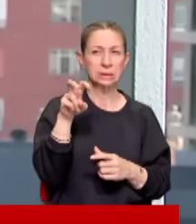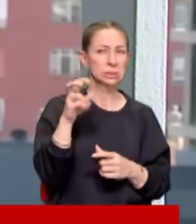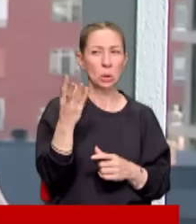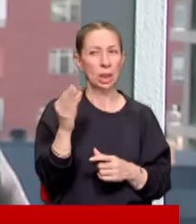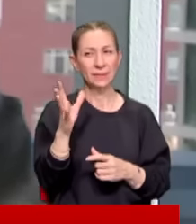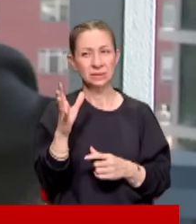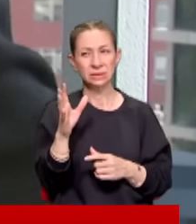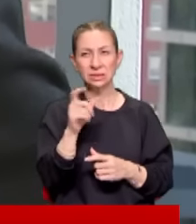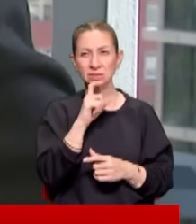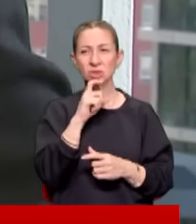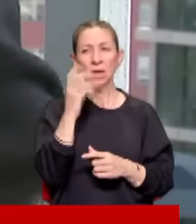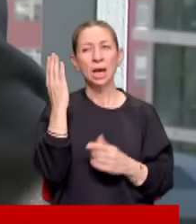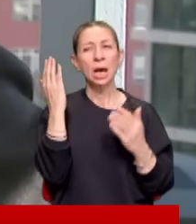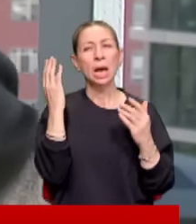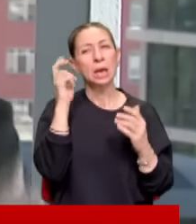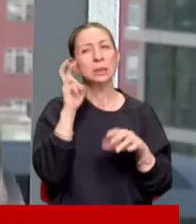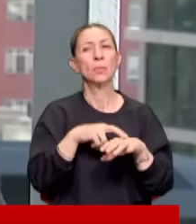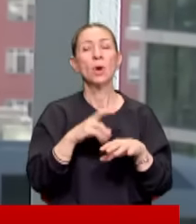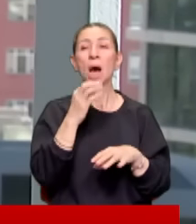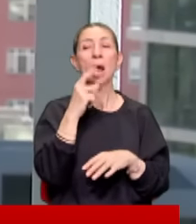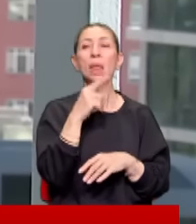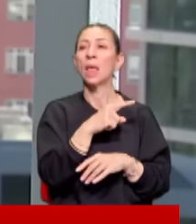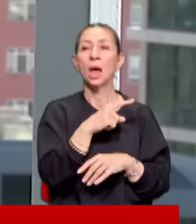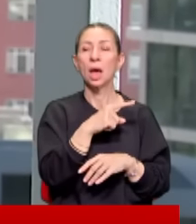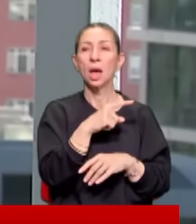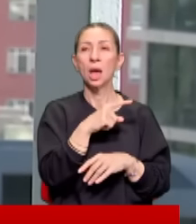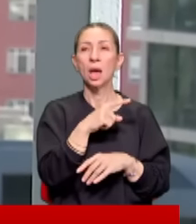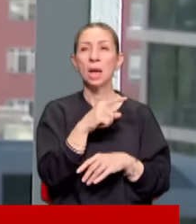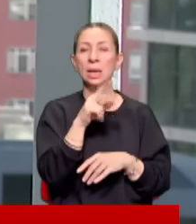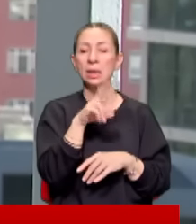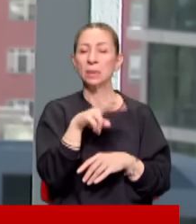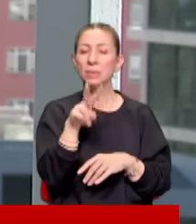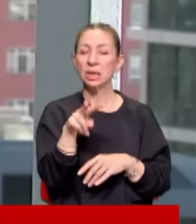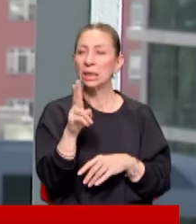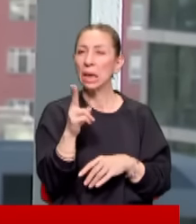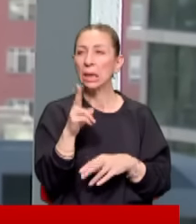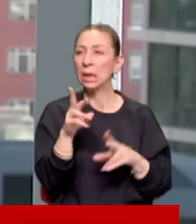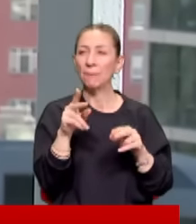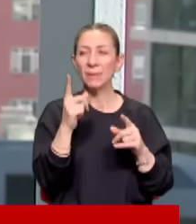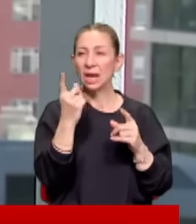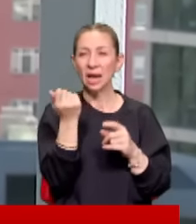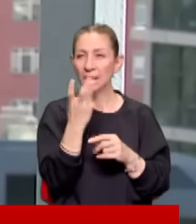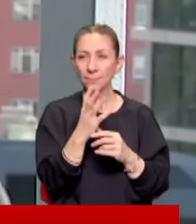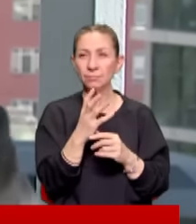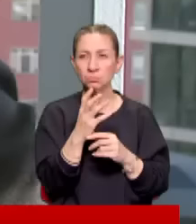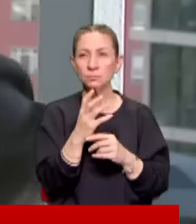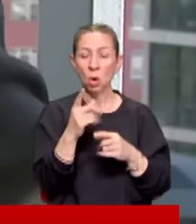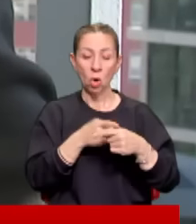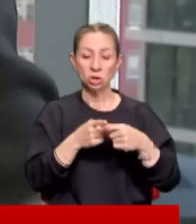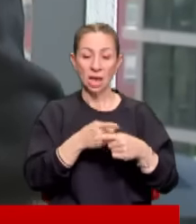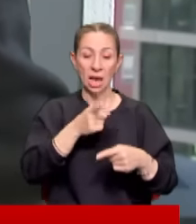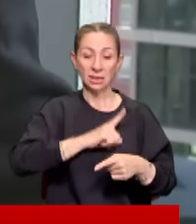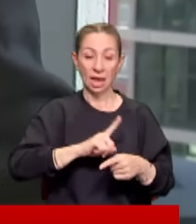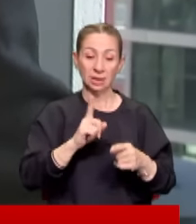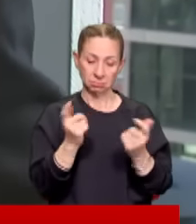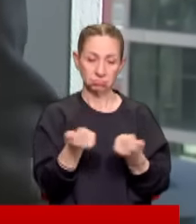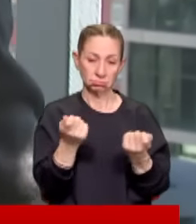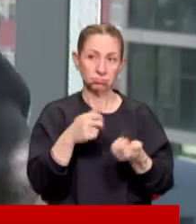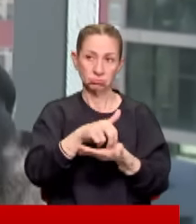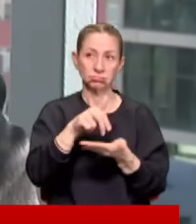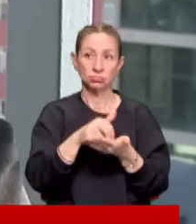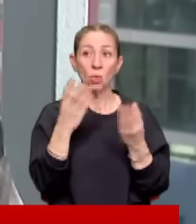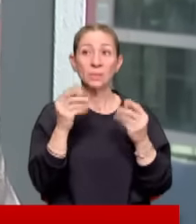olabilir yanlış hatırlamıyorsam. Ankara'da da 22'ye 7 gibi bir rakam ortak adayla hareket edebiliriz Ankara ve